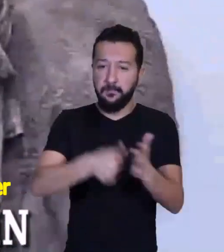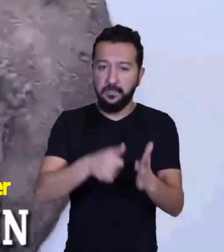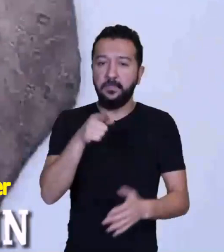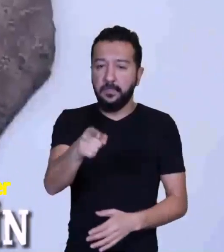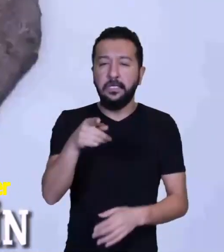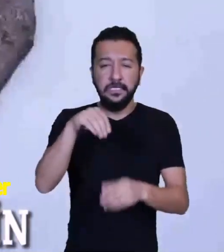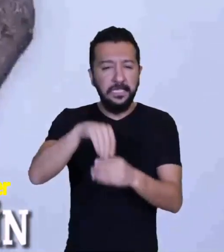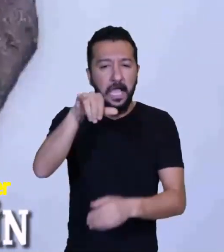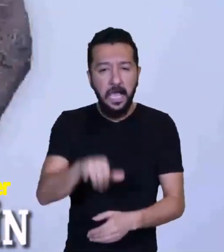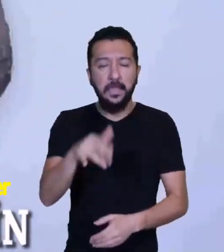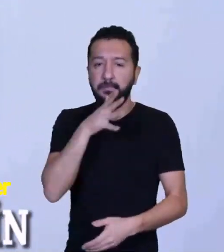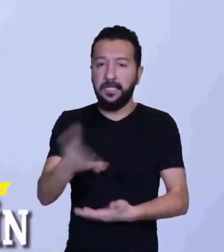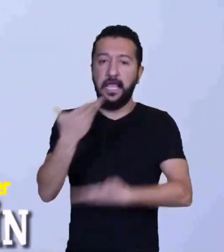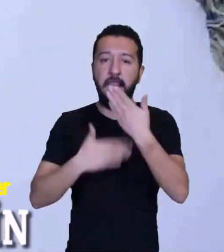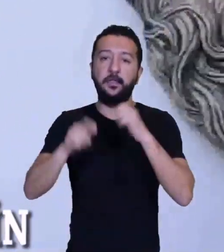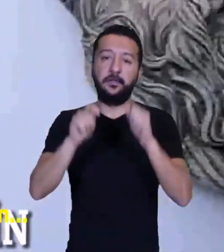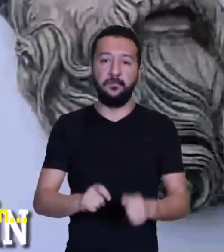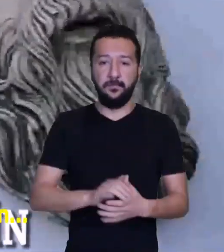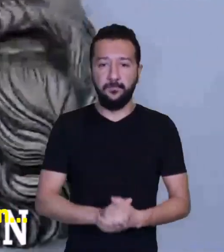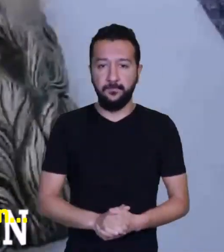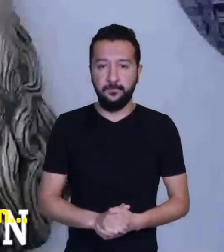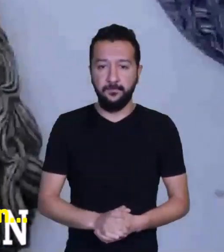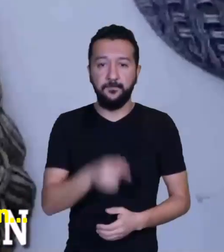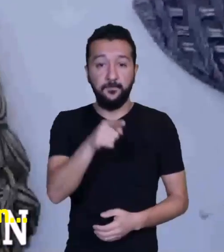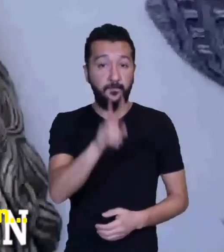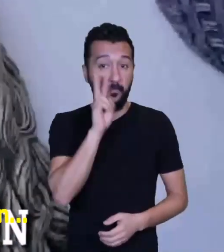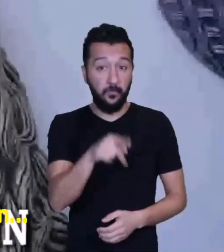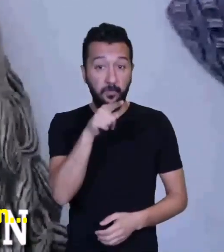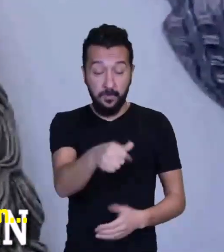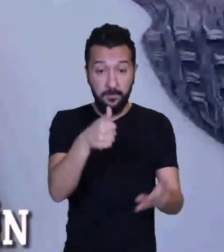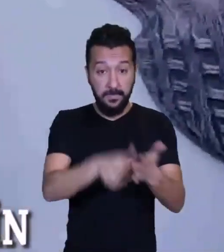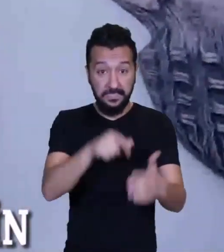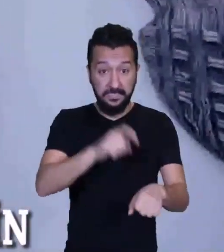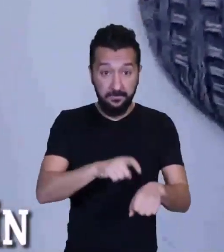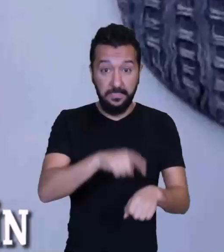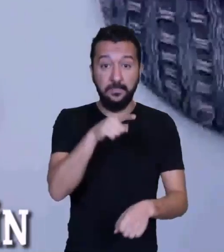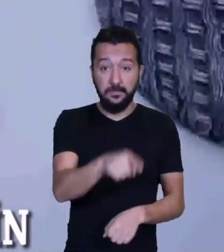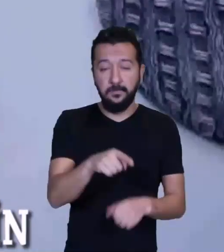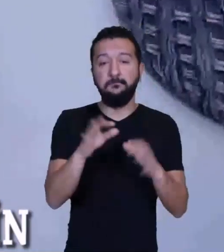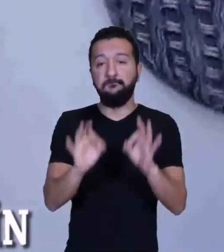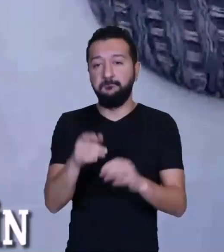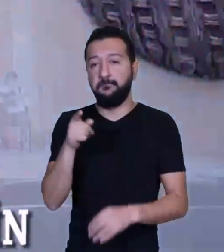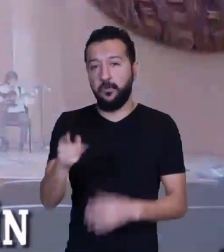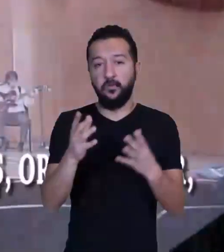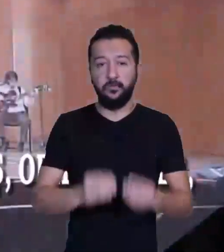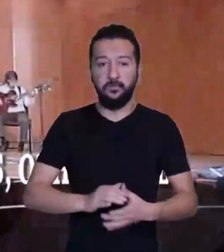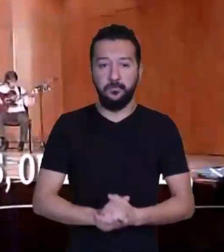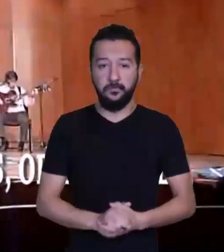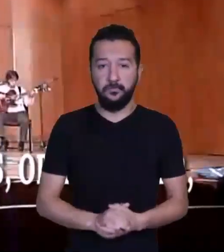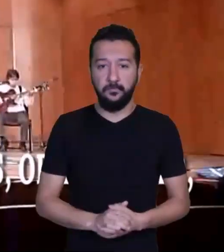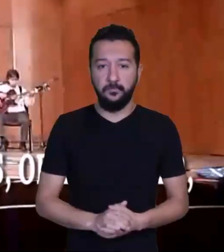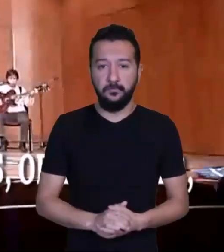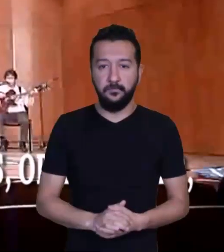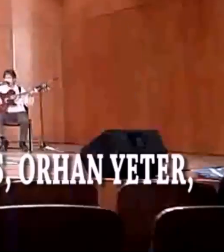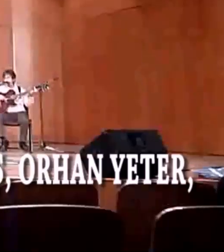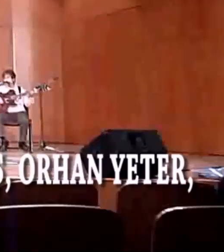o eserler hakkında bilgi sahibi oluyorlar. Evet. Şurada arkadaşlar görüyorsunuz. Buna bastığım bu zaman yanındaki. Son parçamız bu sıradaki. Arzu Şensoy,